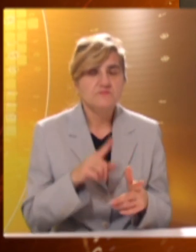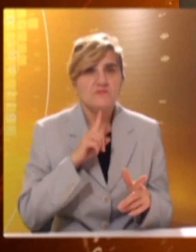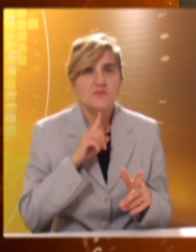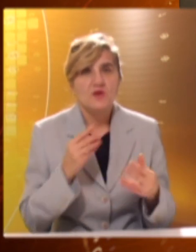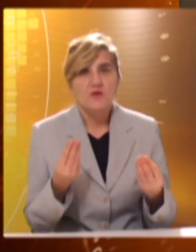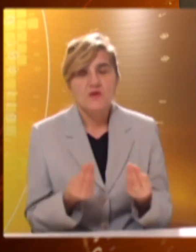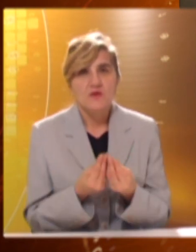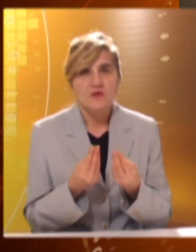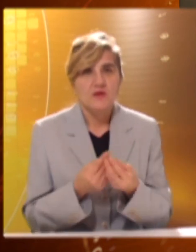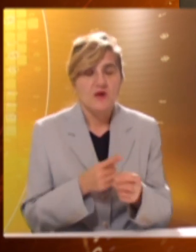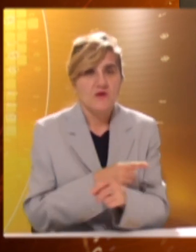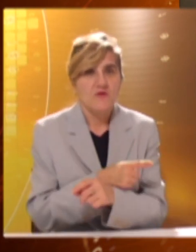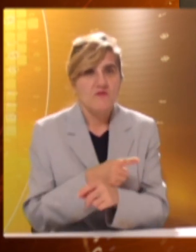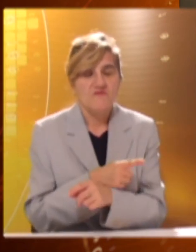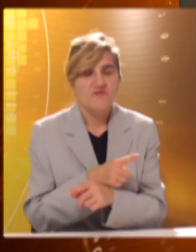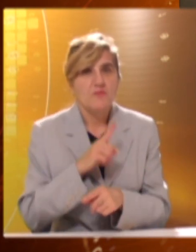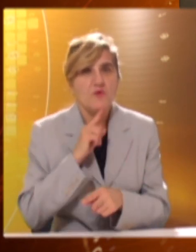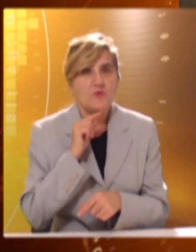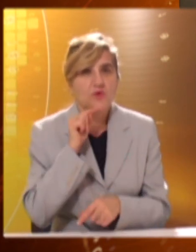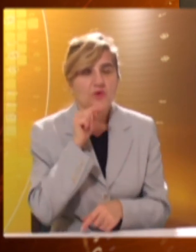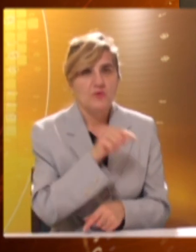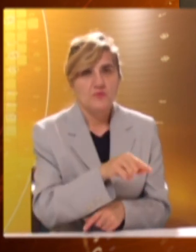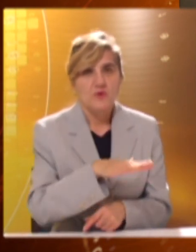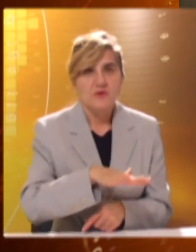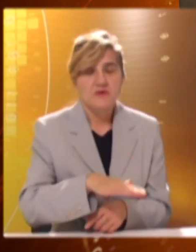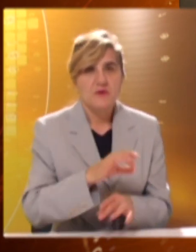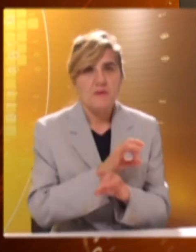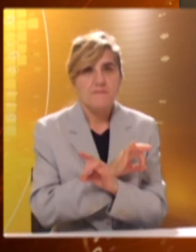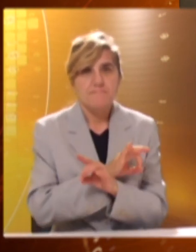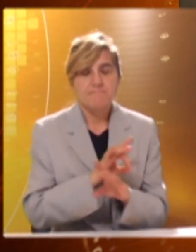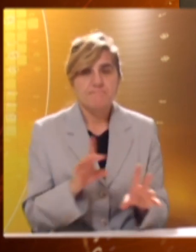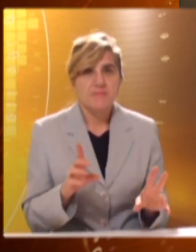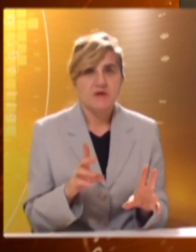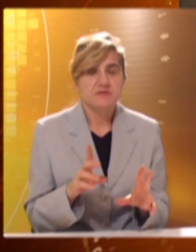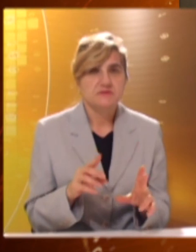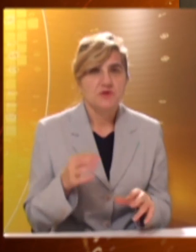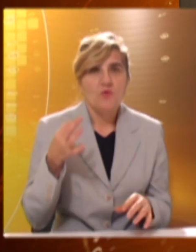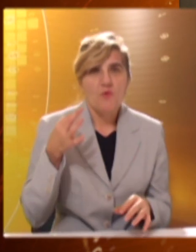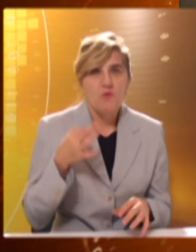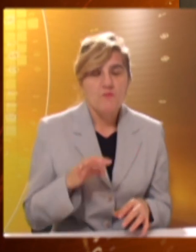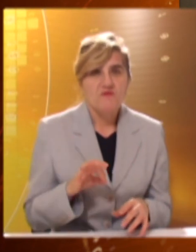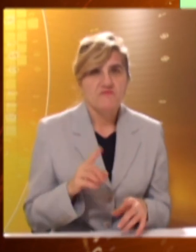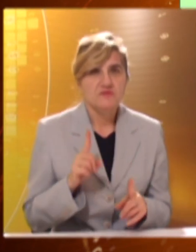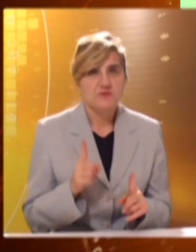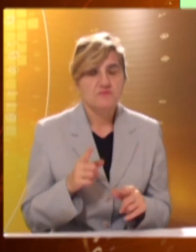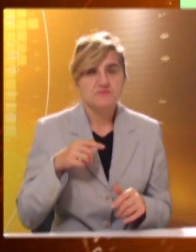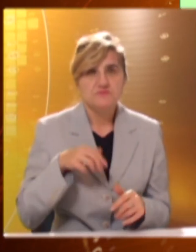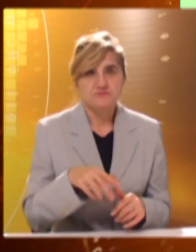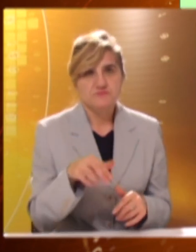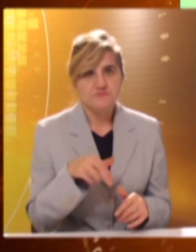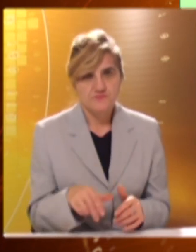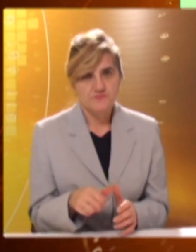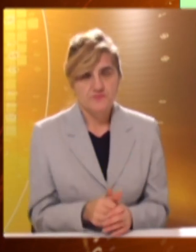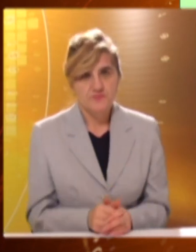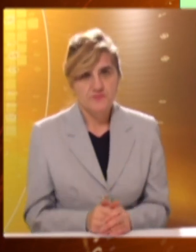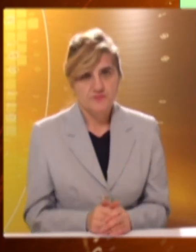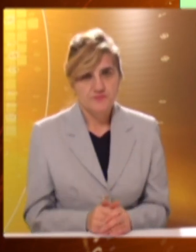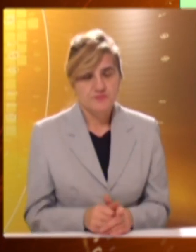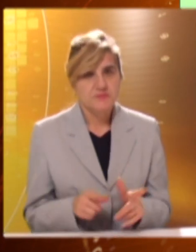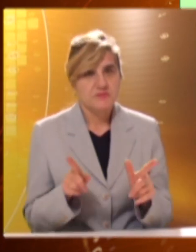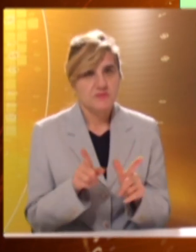neko vreme koje će on provesti bez nekih obaveza. Naučno je dokazano da